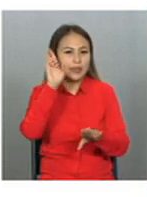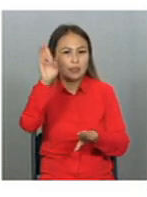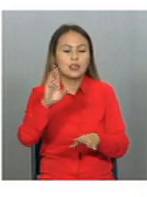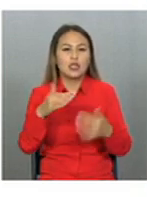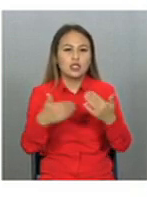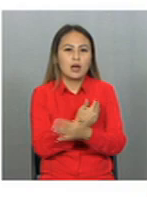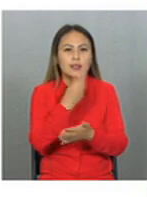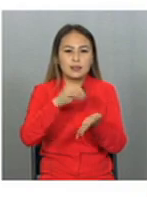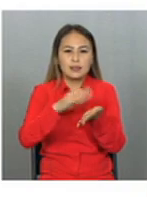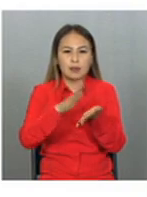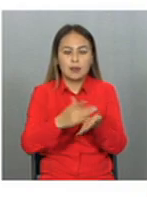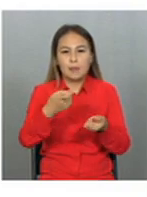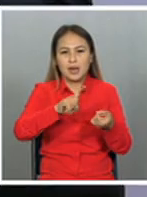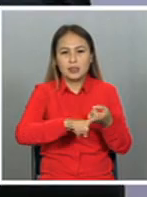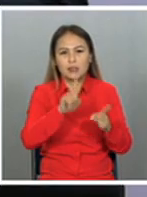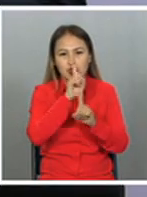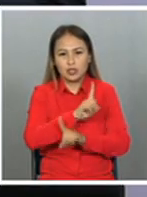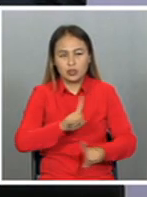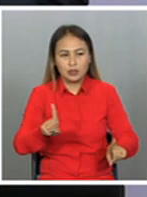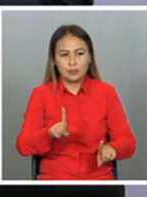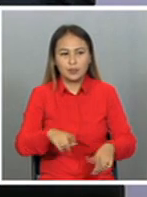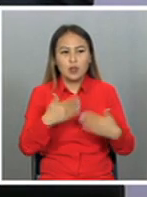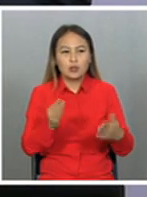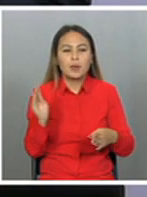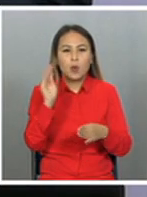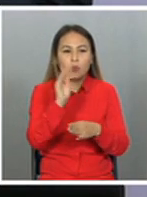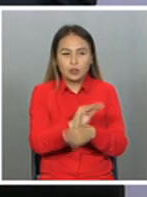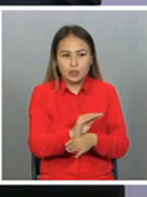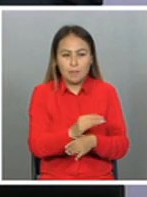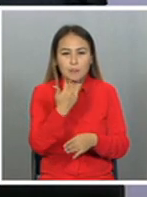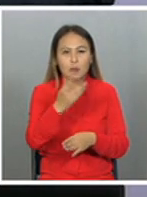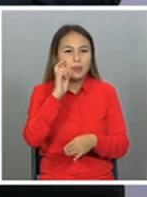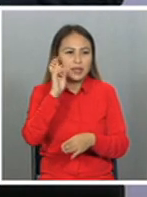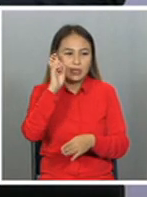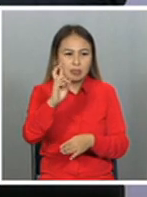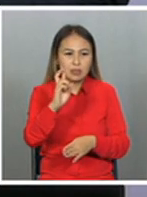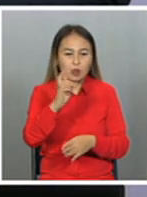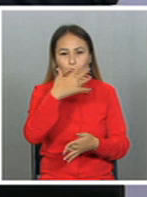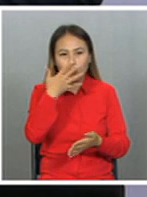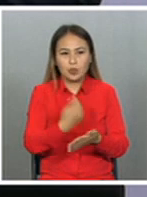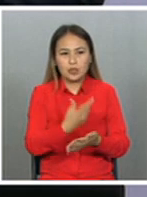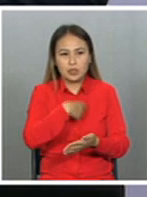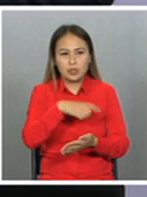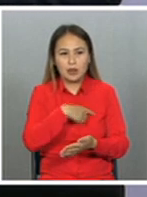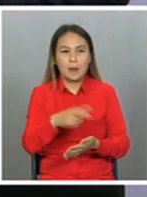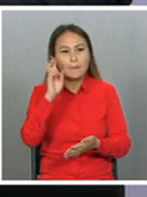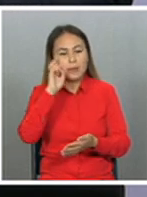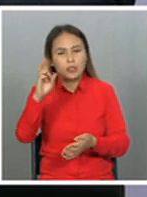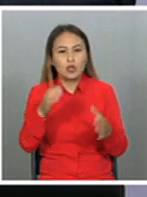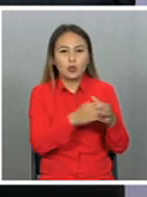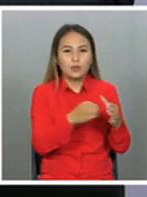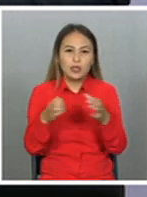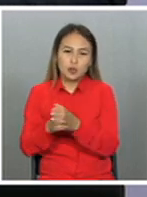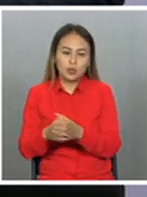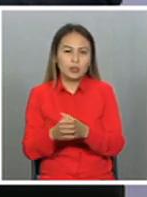жаңағы санына байланысты ерекшеленеді. Сонымен қоса, бұл мемлекеттердің өзінің мемлекеттерді